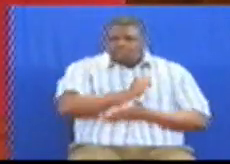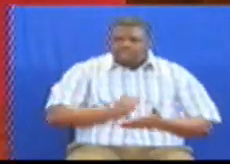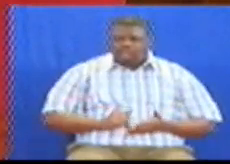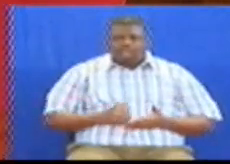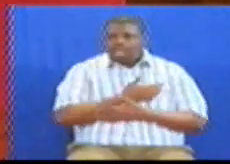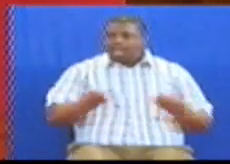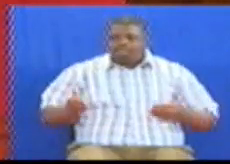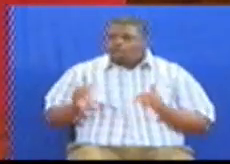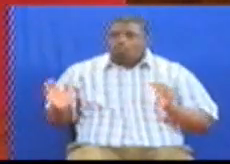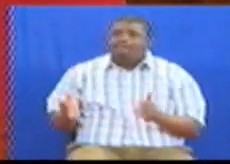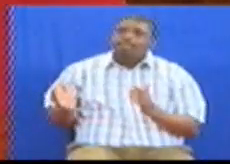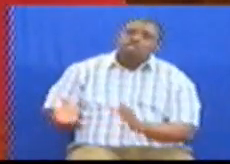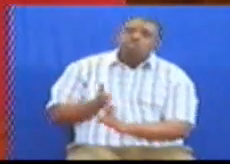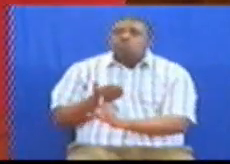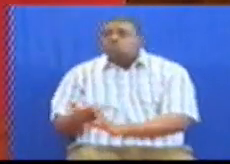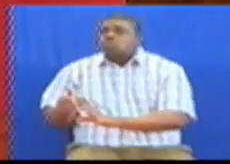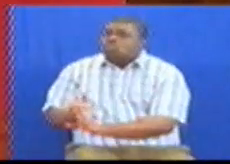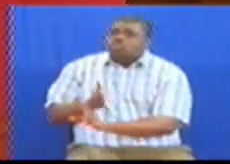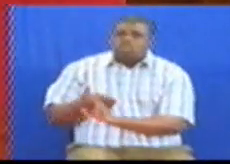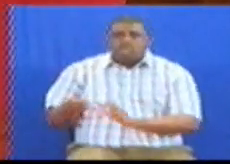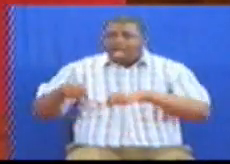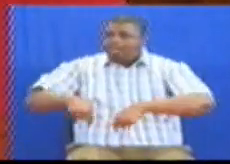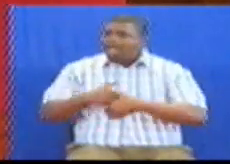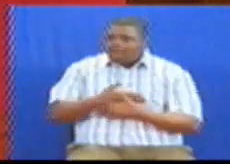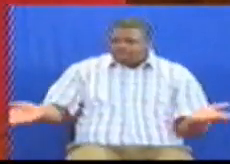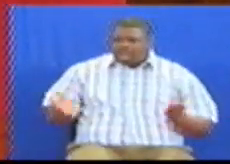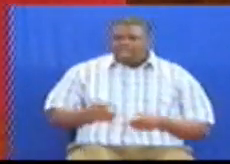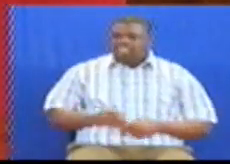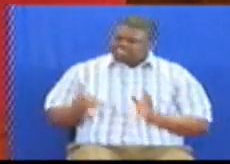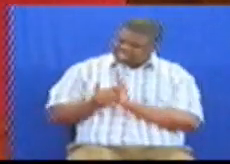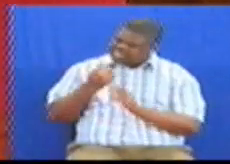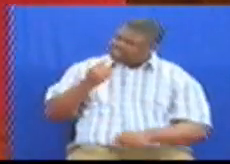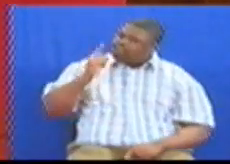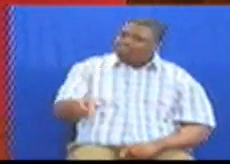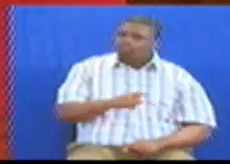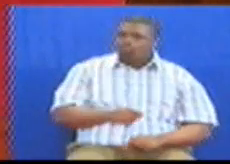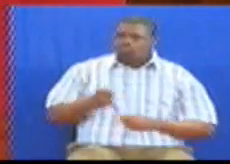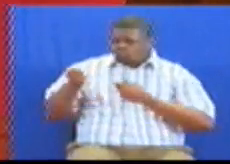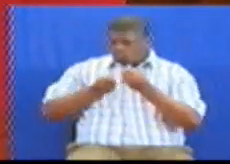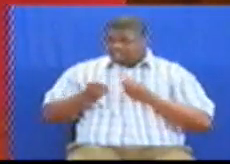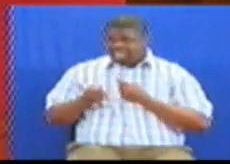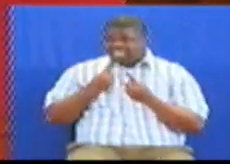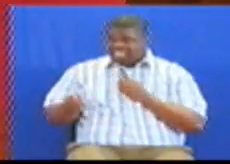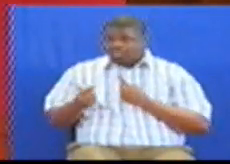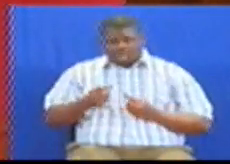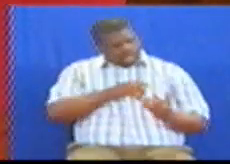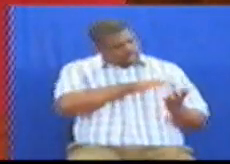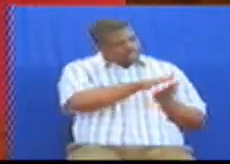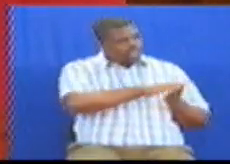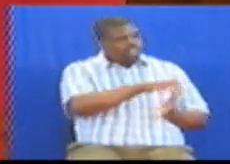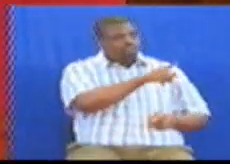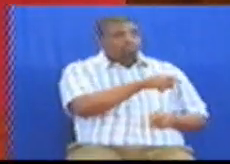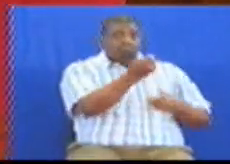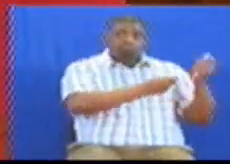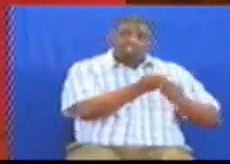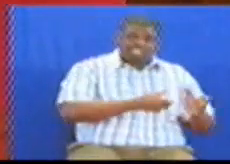Hamna kubembelezana hapa. Ndio sheria inasema hapa. Kama mkurugenzi akusanye vile vile alizungumza hapa, ajieleze huyo mkurugenzi.